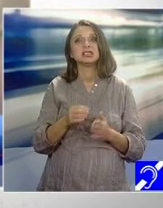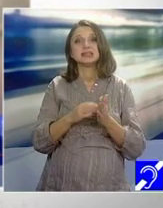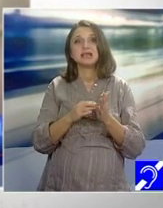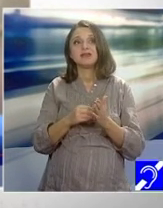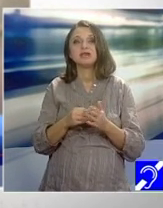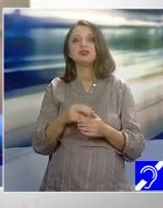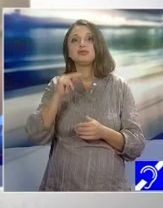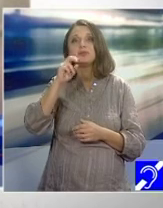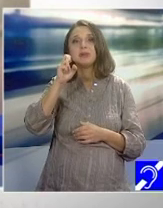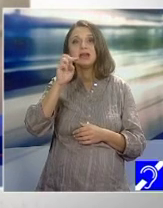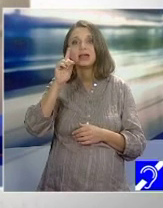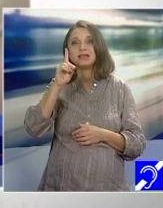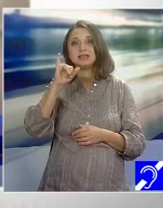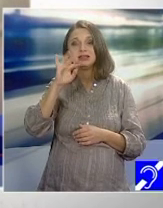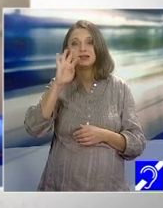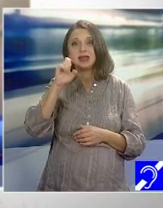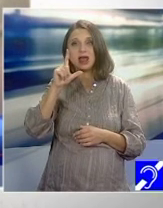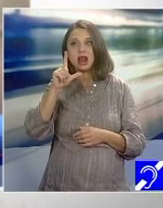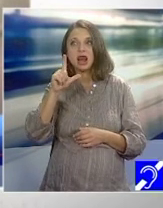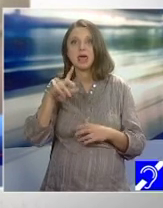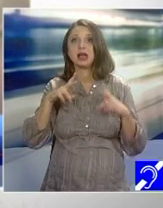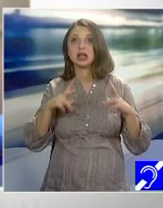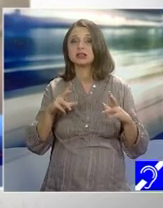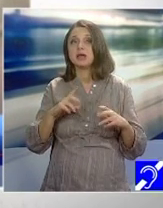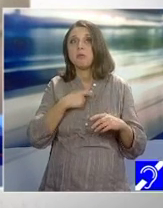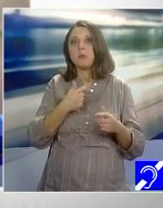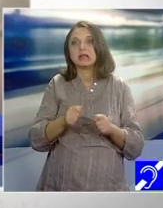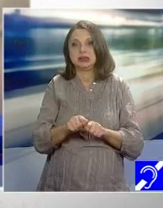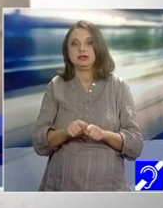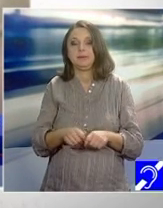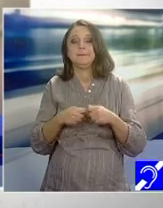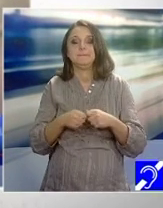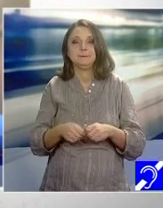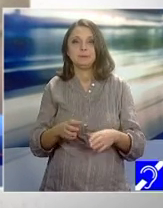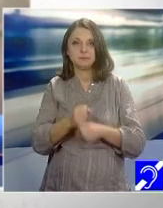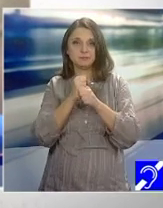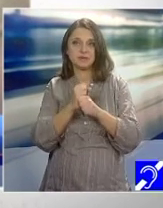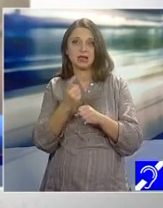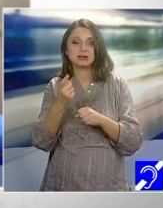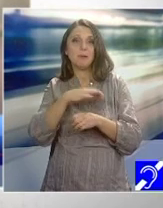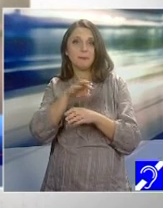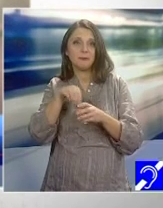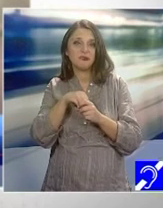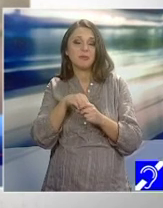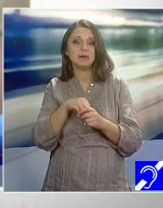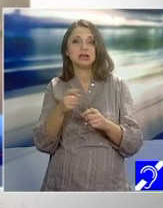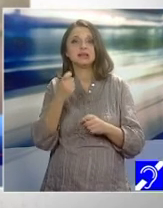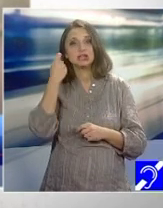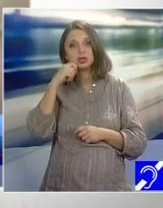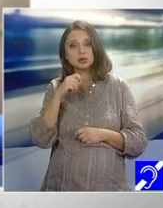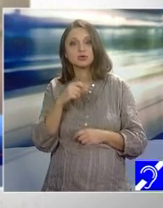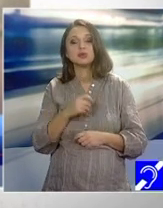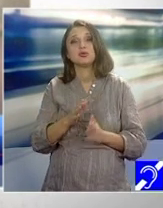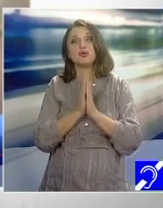pericol să nu mai funcționeze. Membrii Fundației Părinților Clujeni fac un apel disperat pentru toți cei